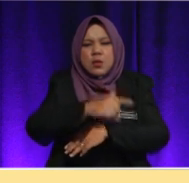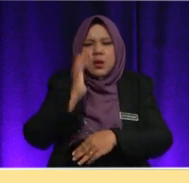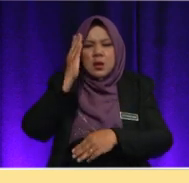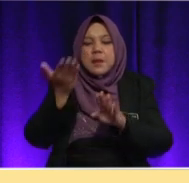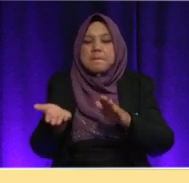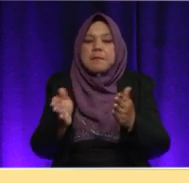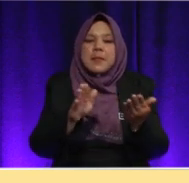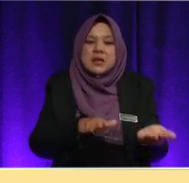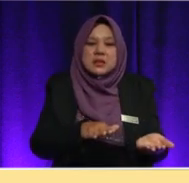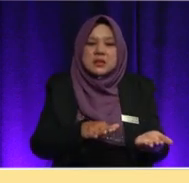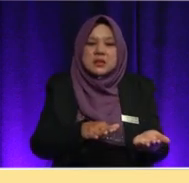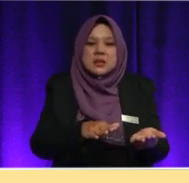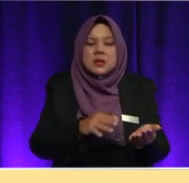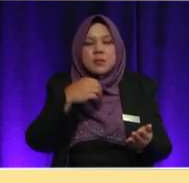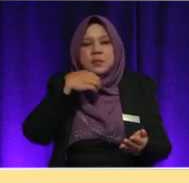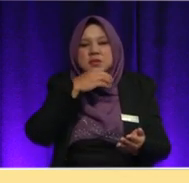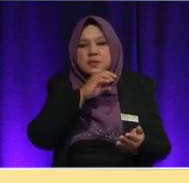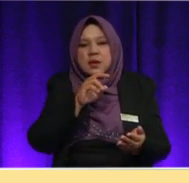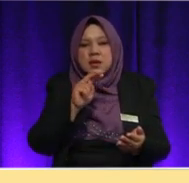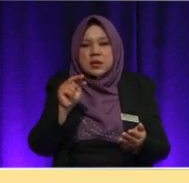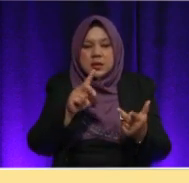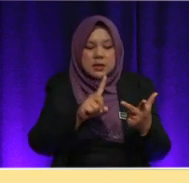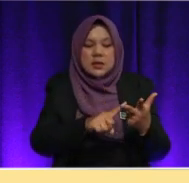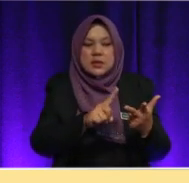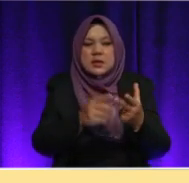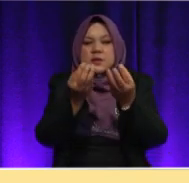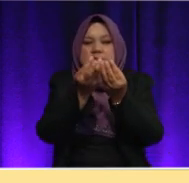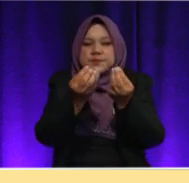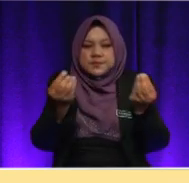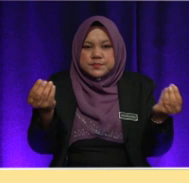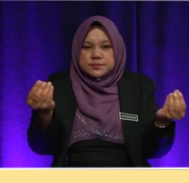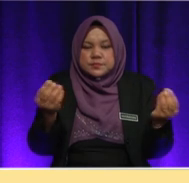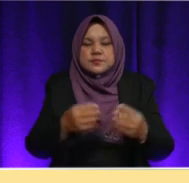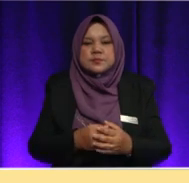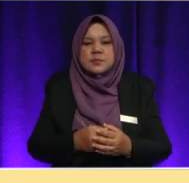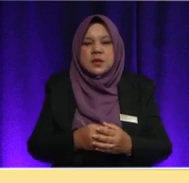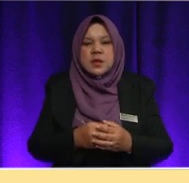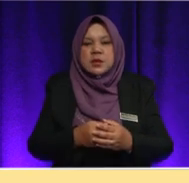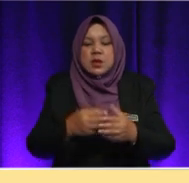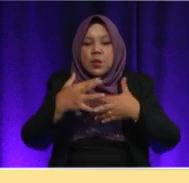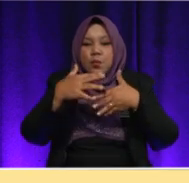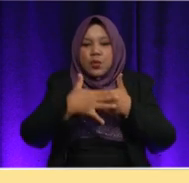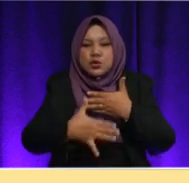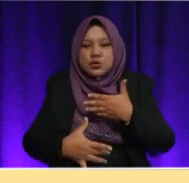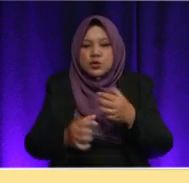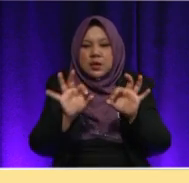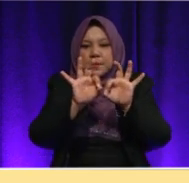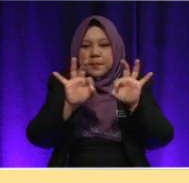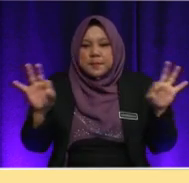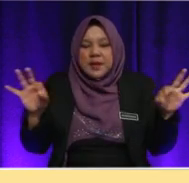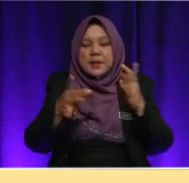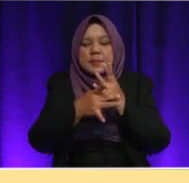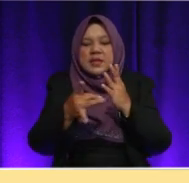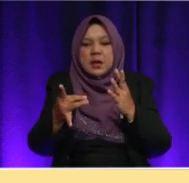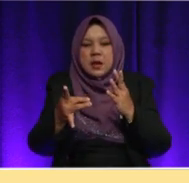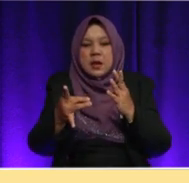ini adalah pencemaran yang ketiga yaitu pencemaran tanah Bagaimana pencemaran tanah berlaku kebocoran saluran pahit minyak menyebabkan